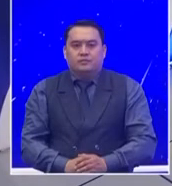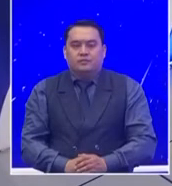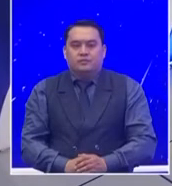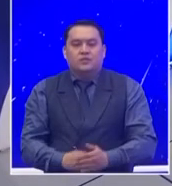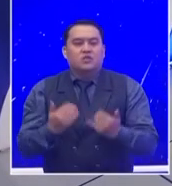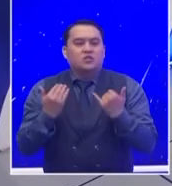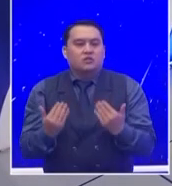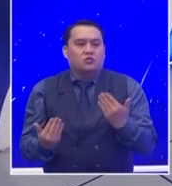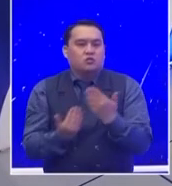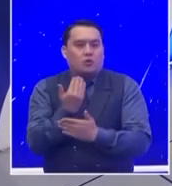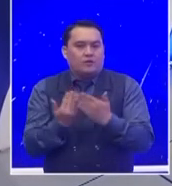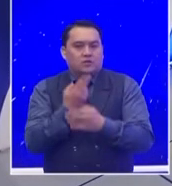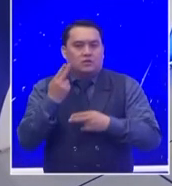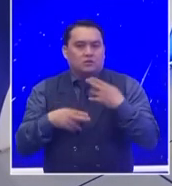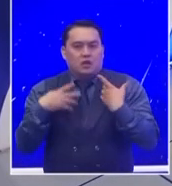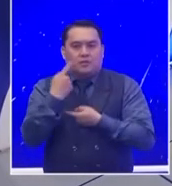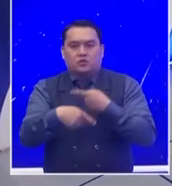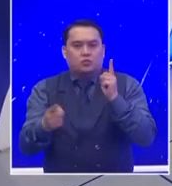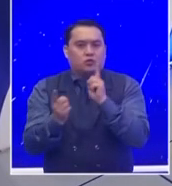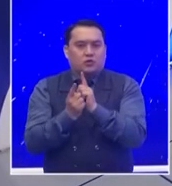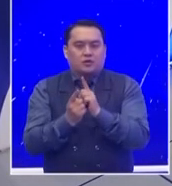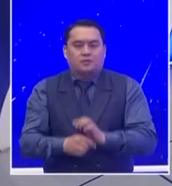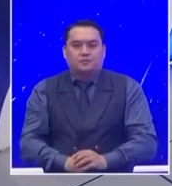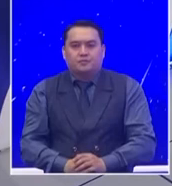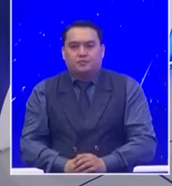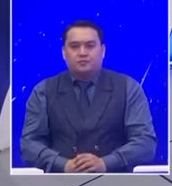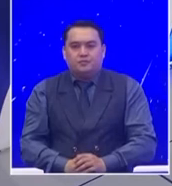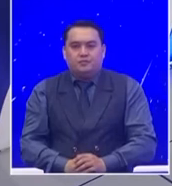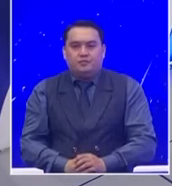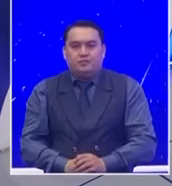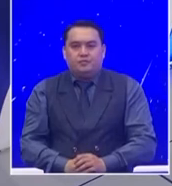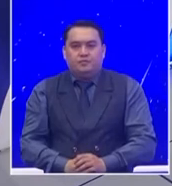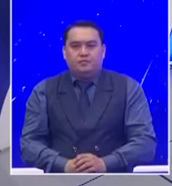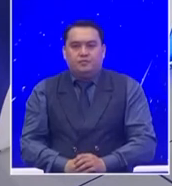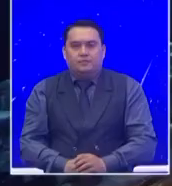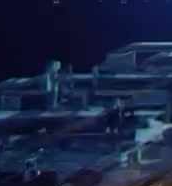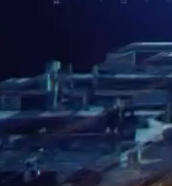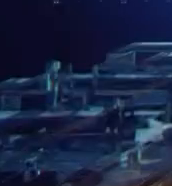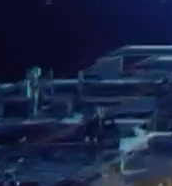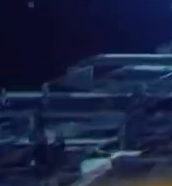Такой оказалась информационная картина уходящего дня. Спасибо за внимание. До свидания.